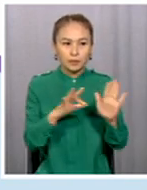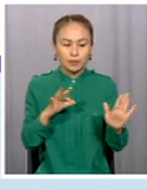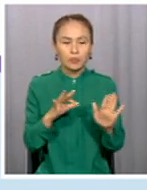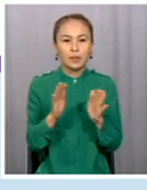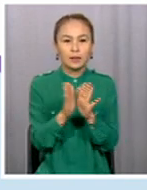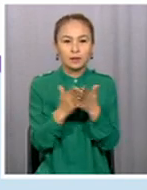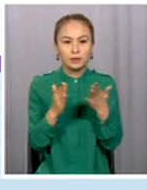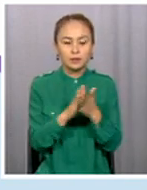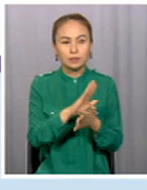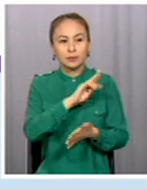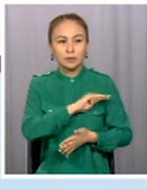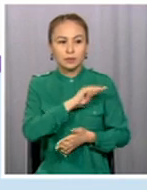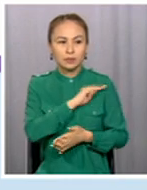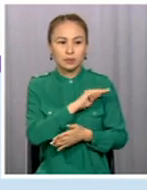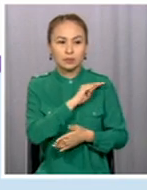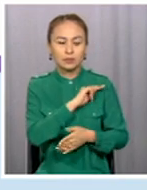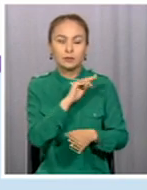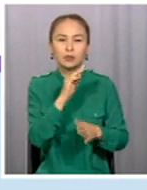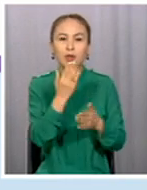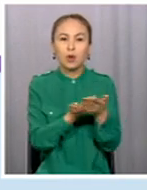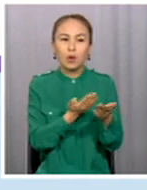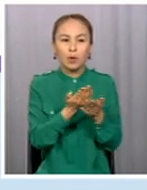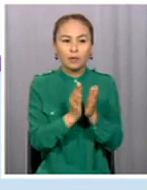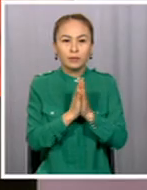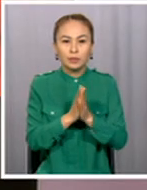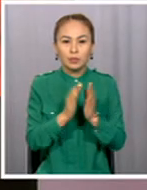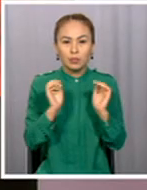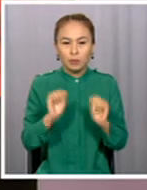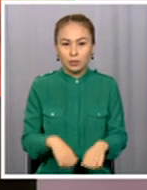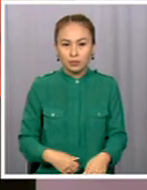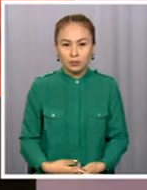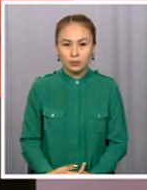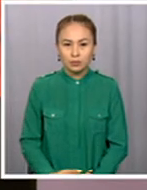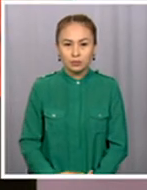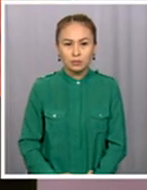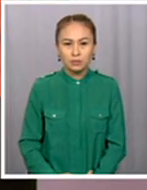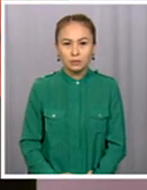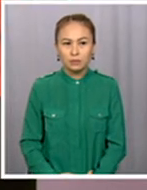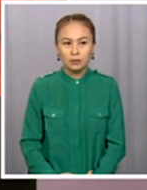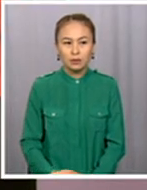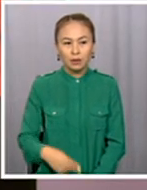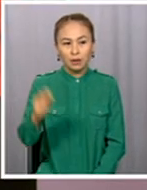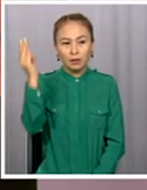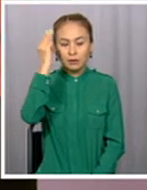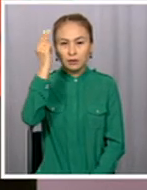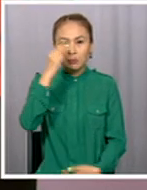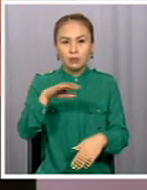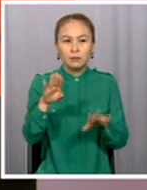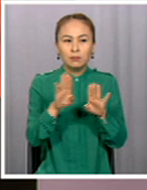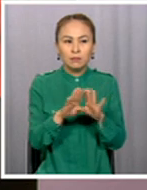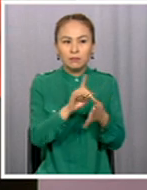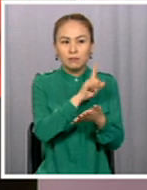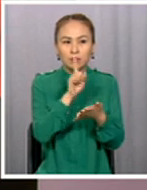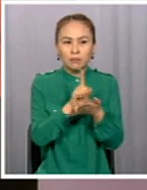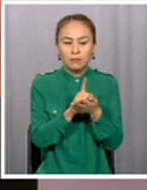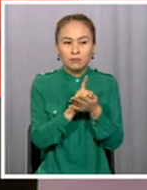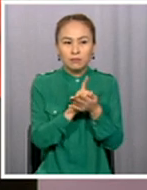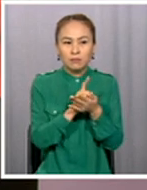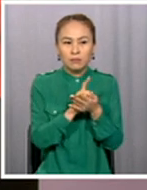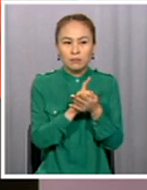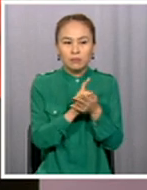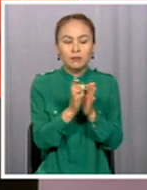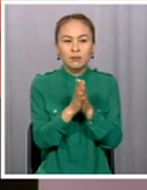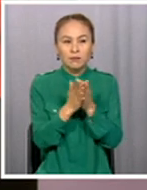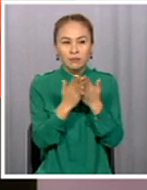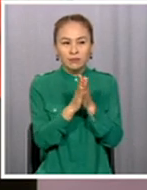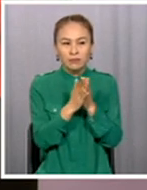кітапхана қызметкерлерінен кеңес алуға құқылы. Ал енді оқырманның негізгі міндеттеріне тоқталайық. Кітаптар